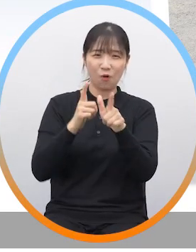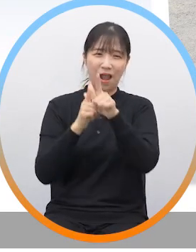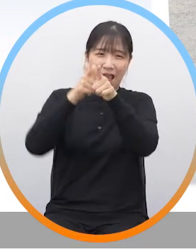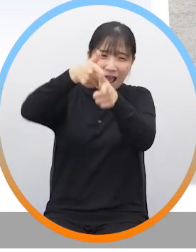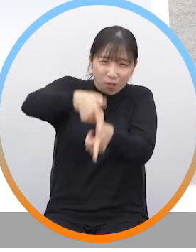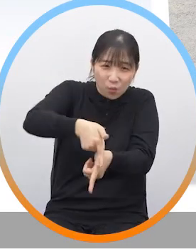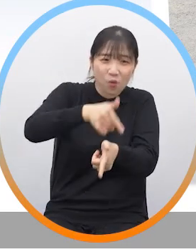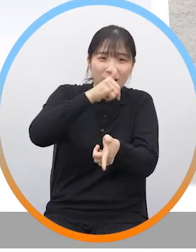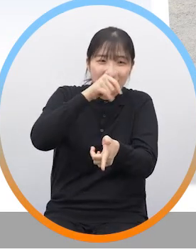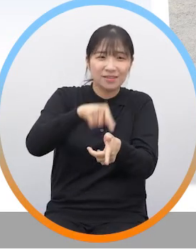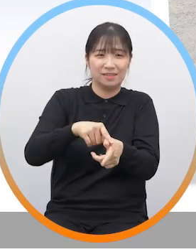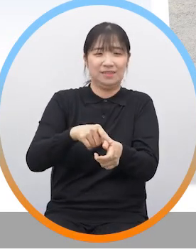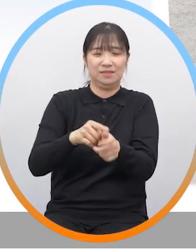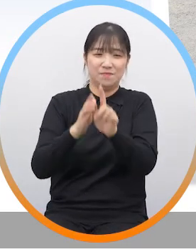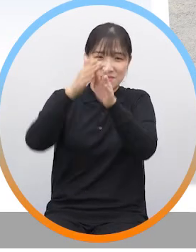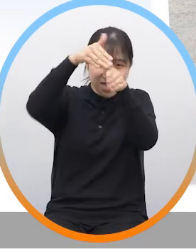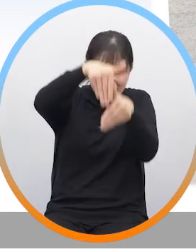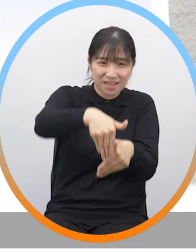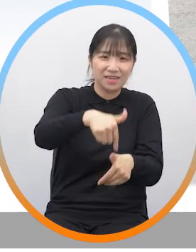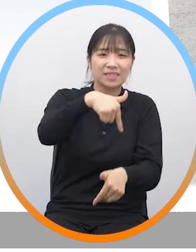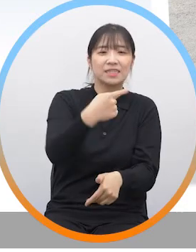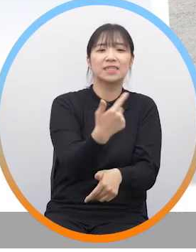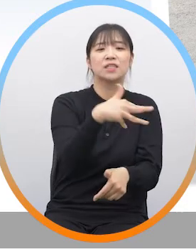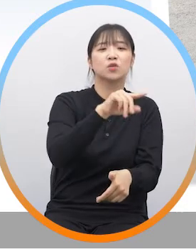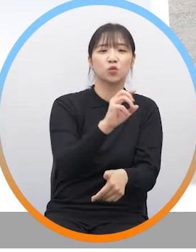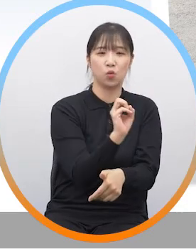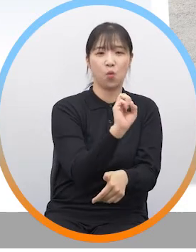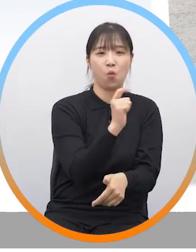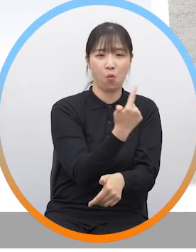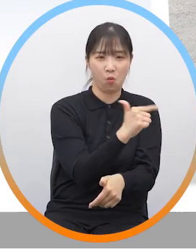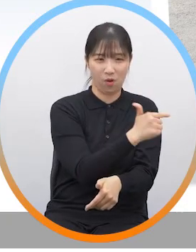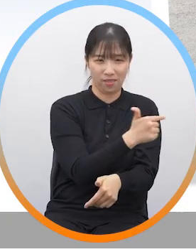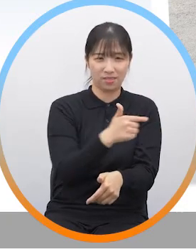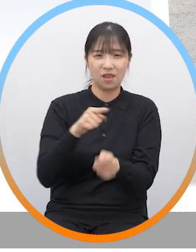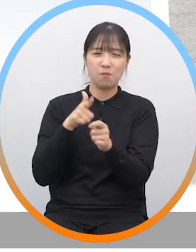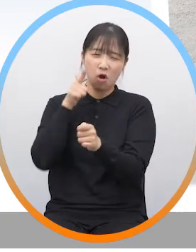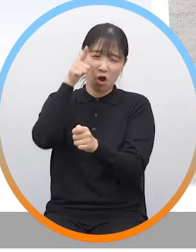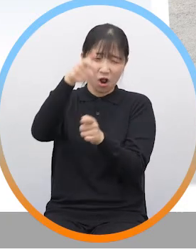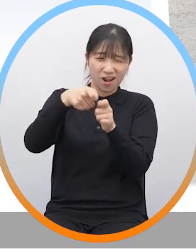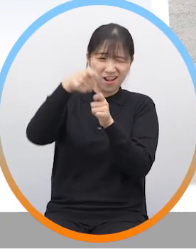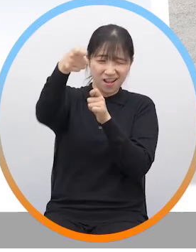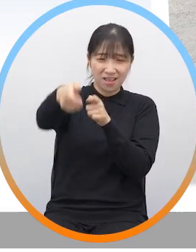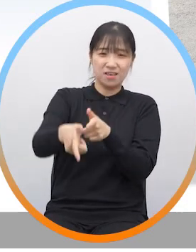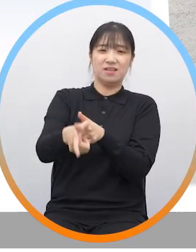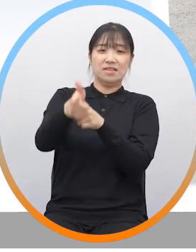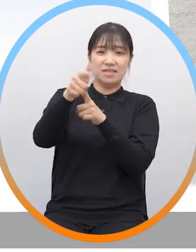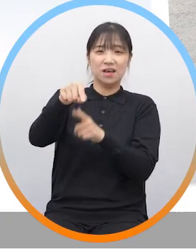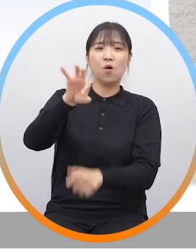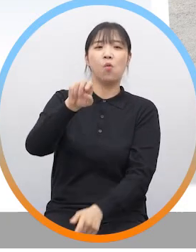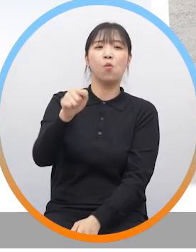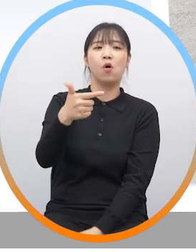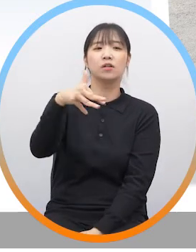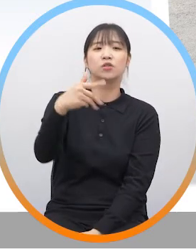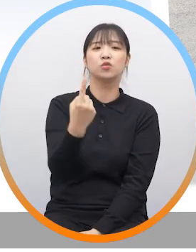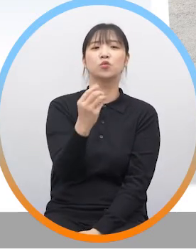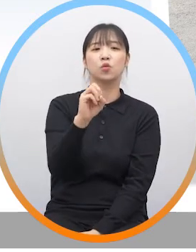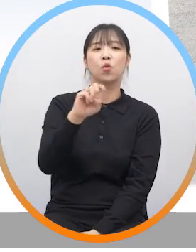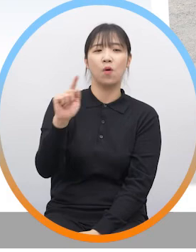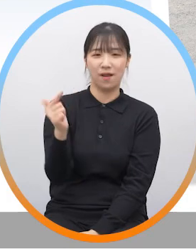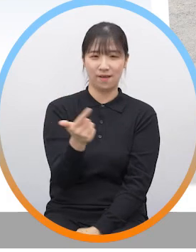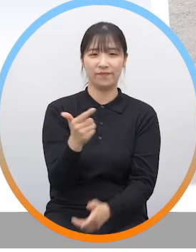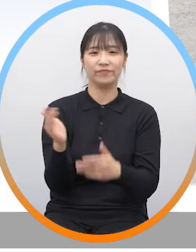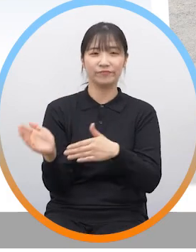밑으로 해서 근총안이라고 하고요. 멀리 한 것은 멀리 각도로 해서 한 것은 원총안이라고